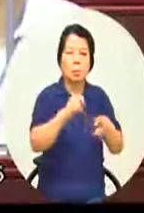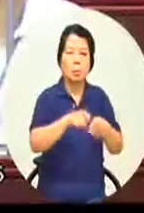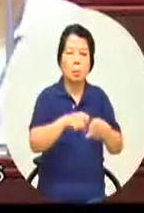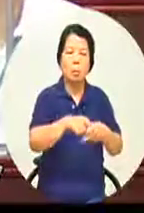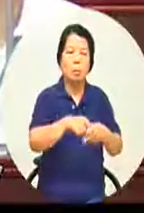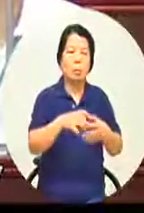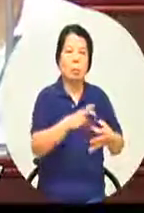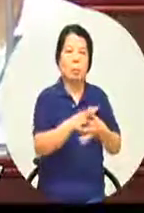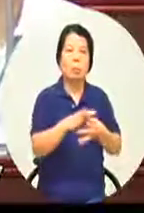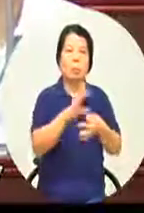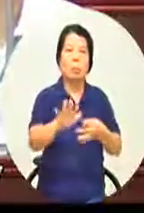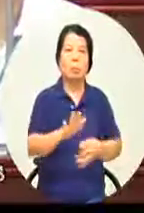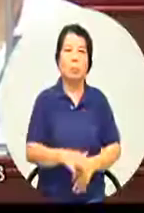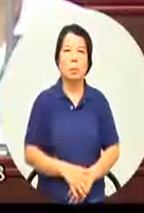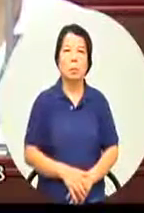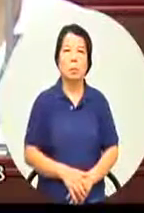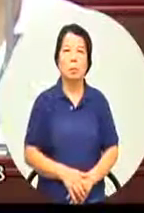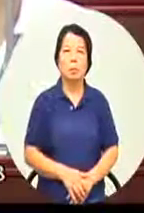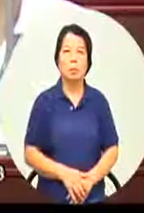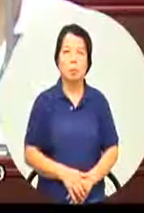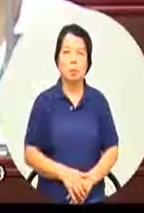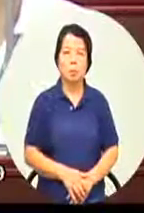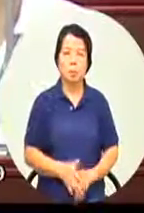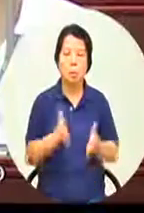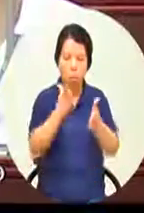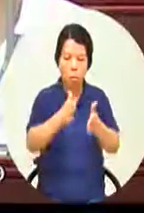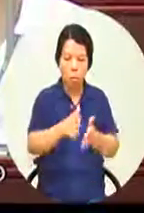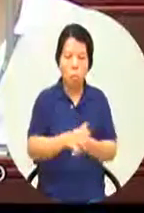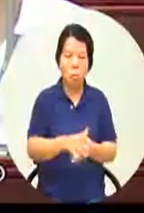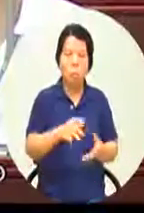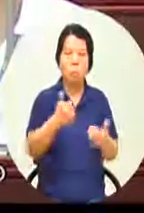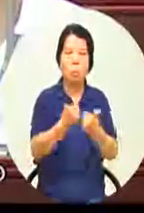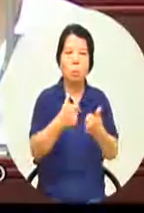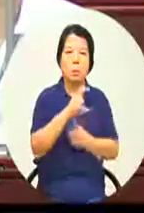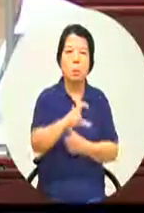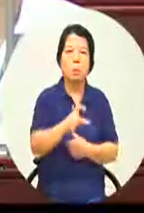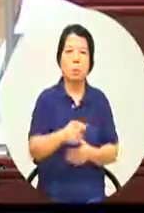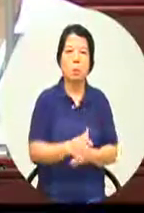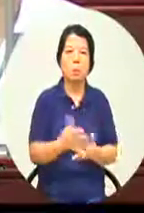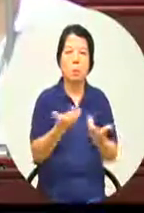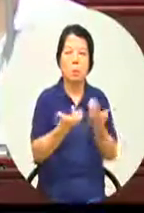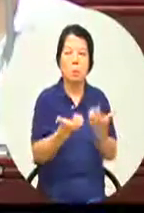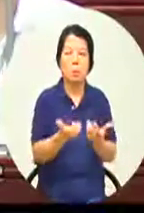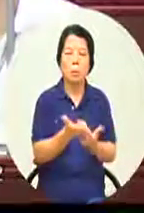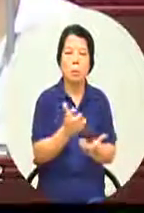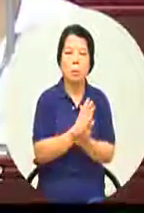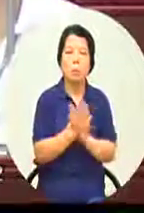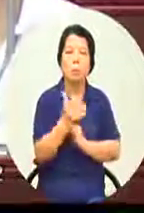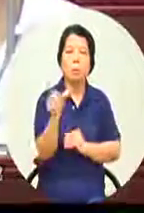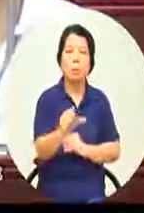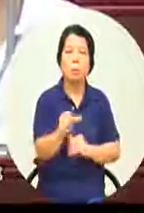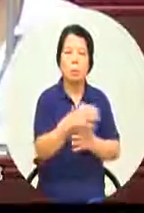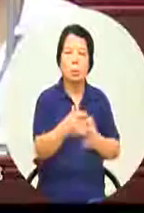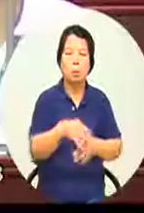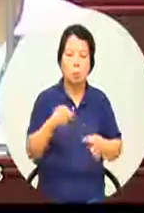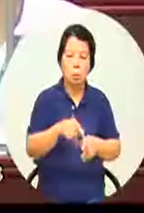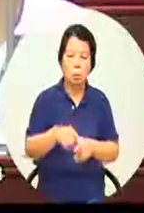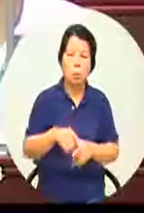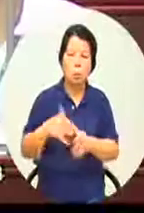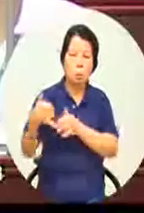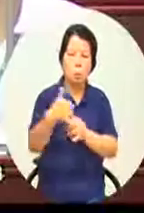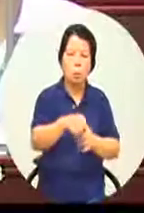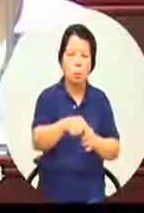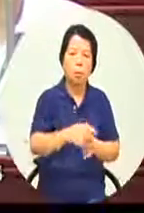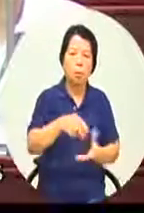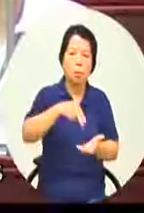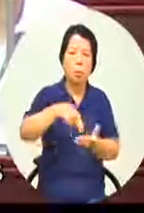前我们也针对这样的一个议题哈，因为之前有提过分成5个阶段去做沿线所有立